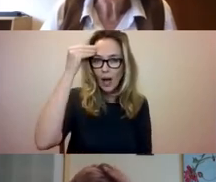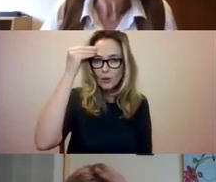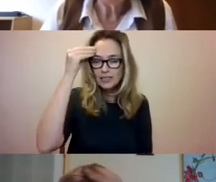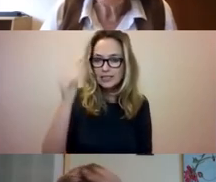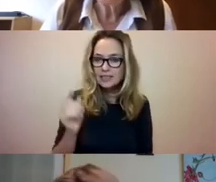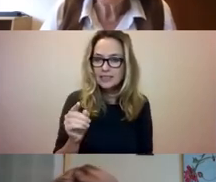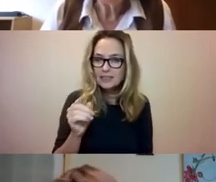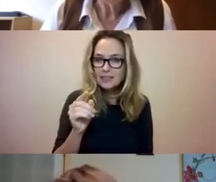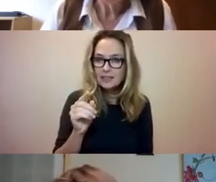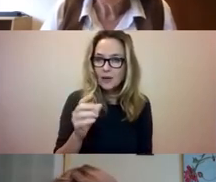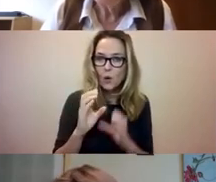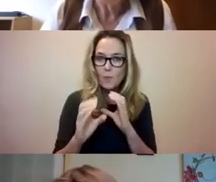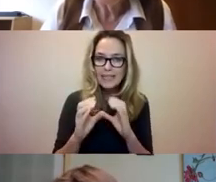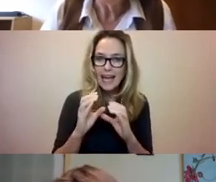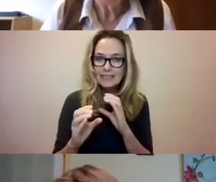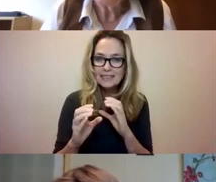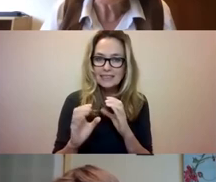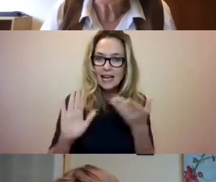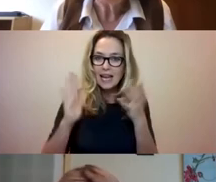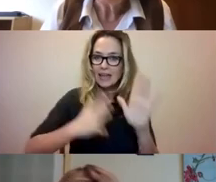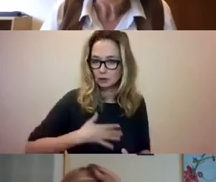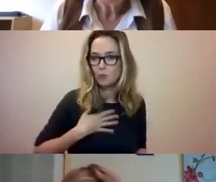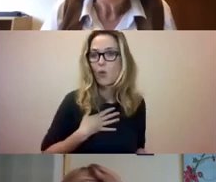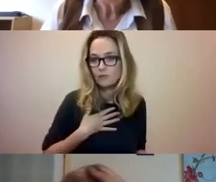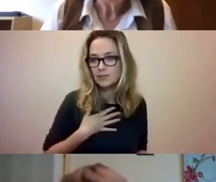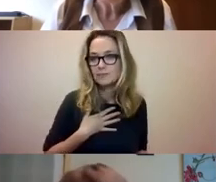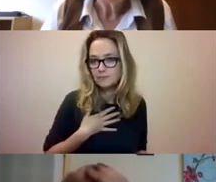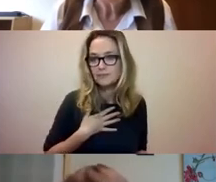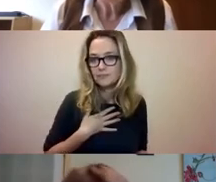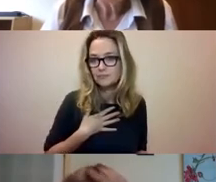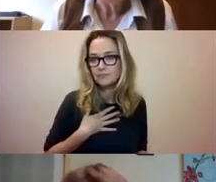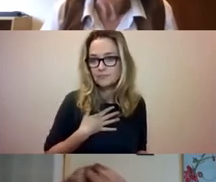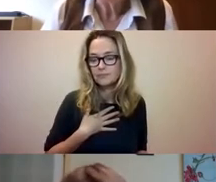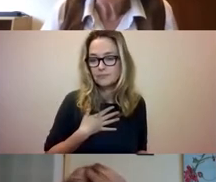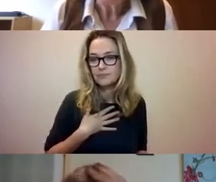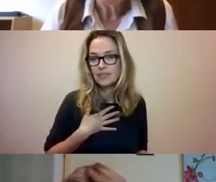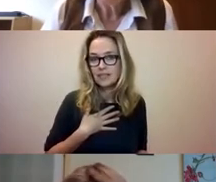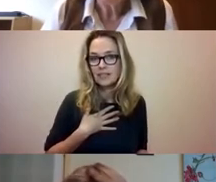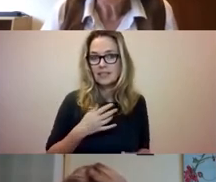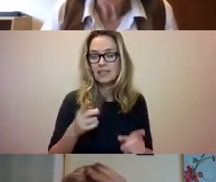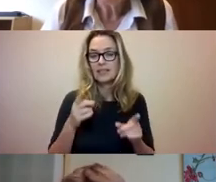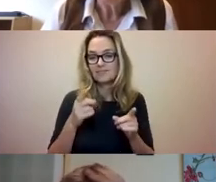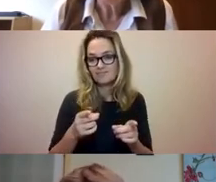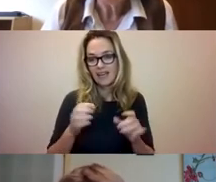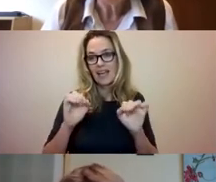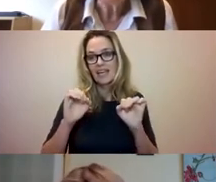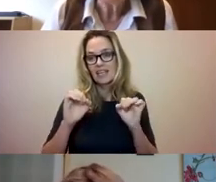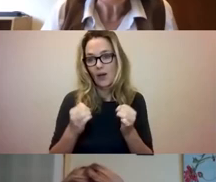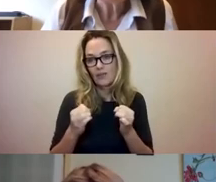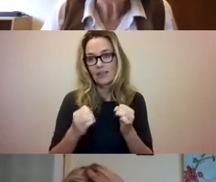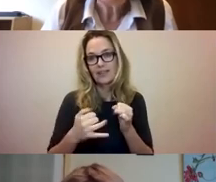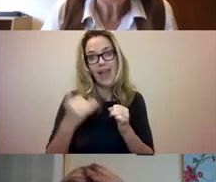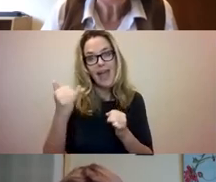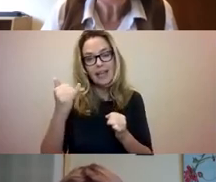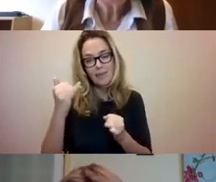dat communiceren een levensbehoefte is. En dus ik kan dat helemaal indenken,